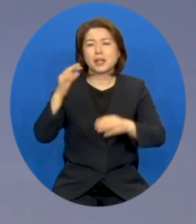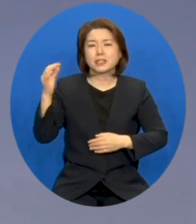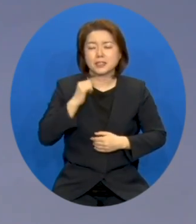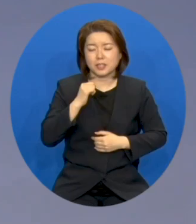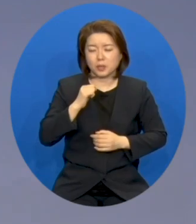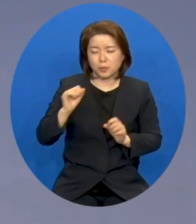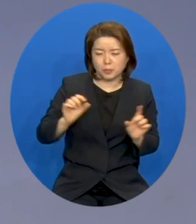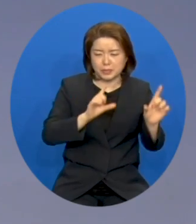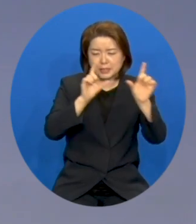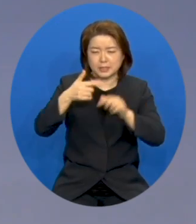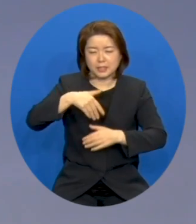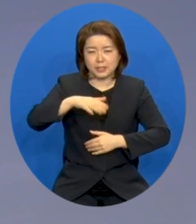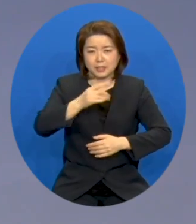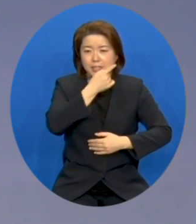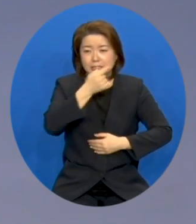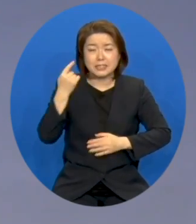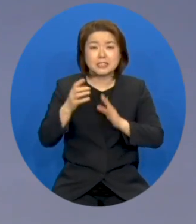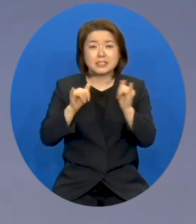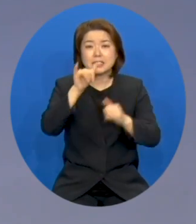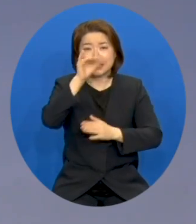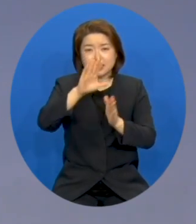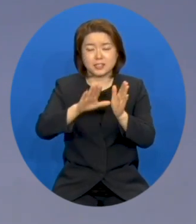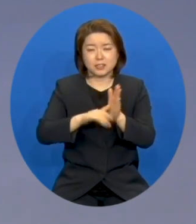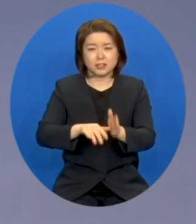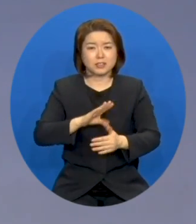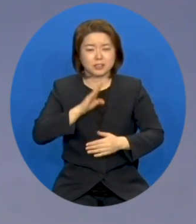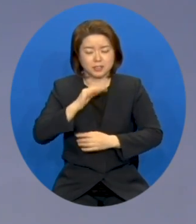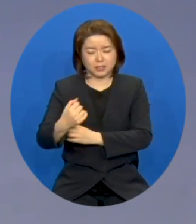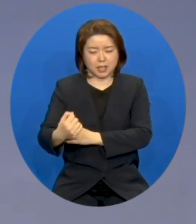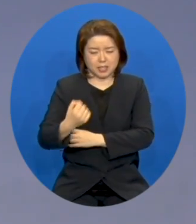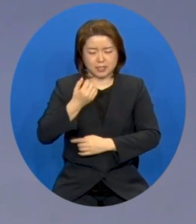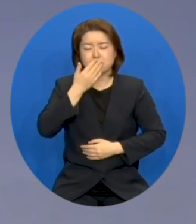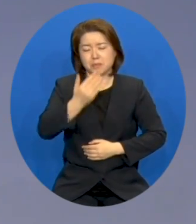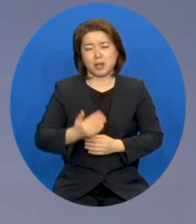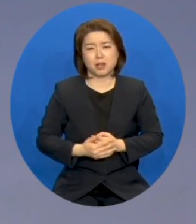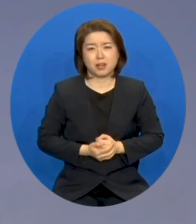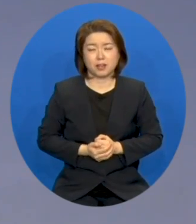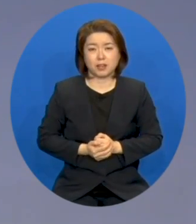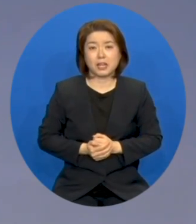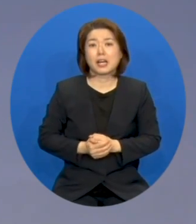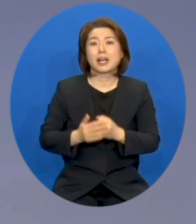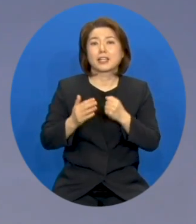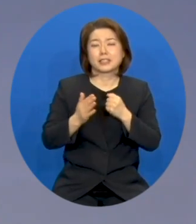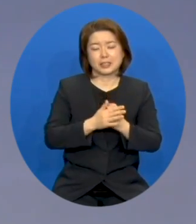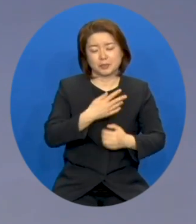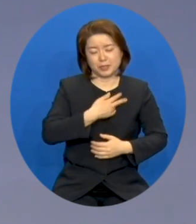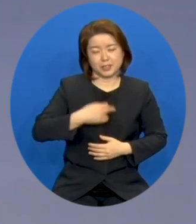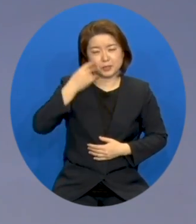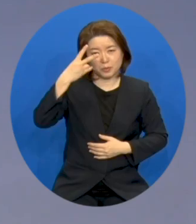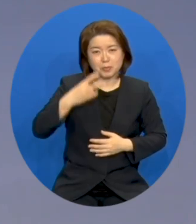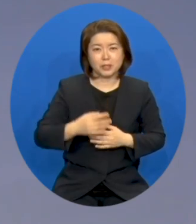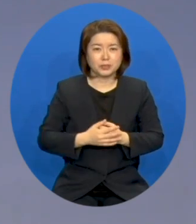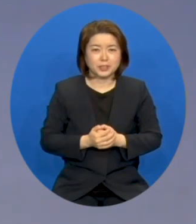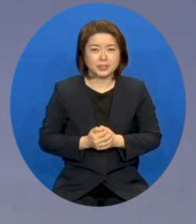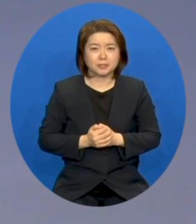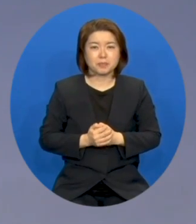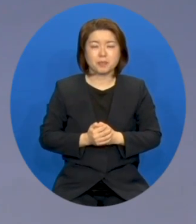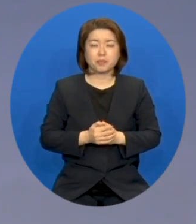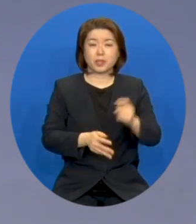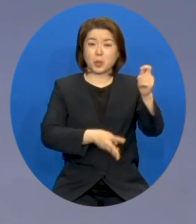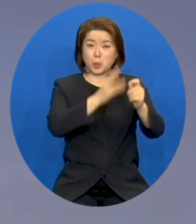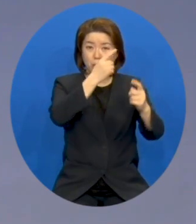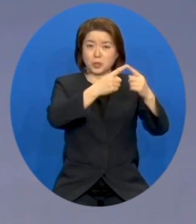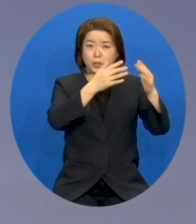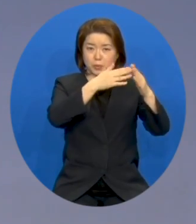살아내는 증인이 있을 때 진짜 능력인 겁니다. 그래서인지 사도 바울은 고린도